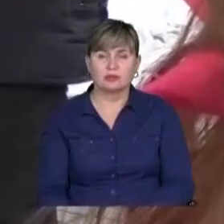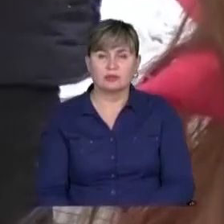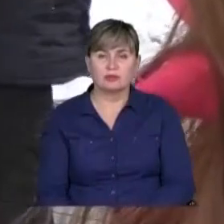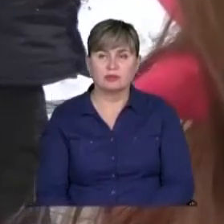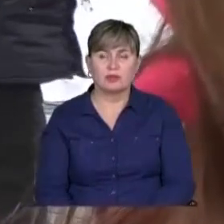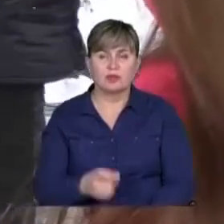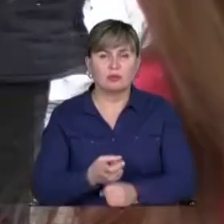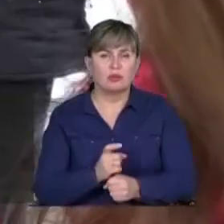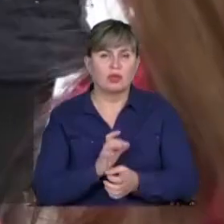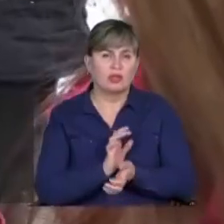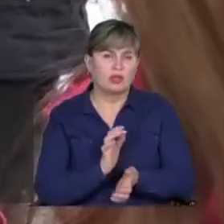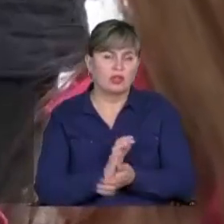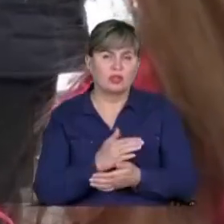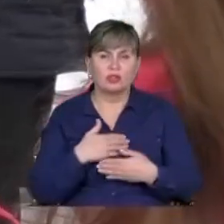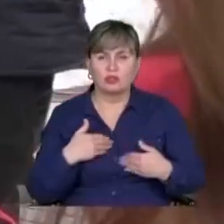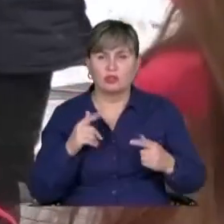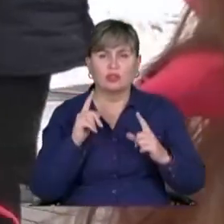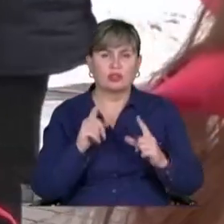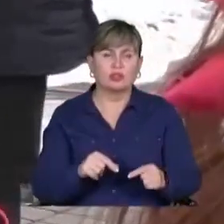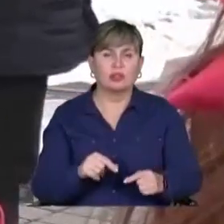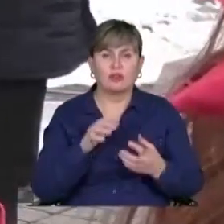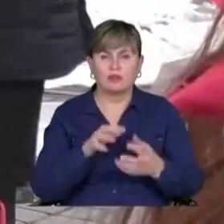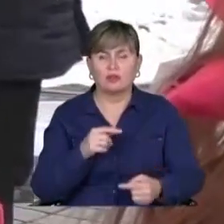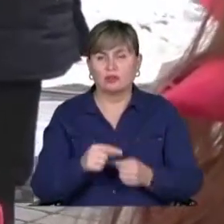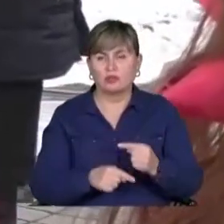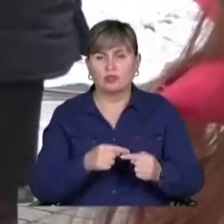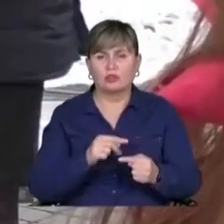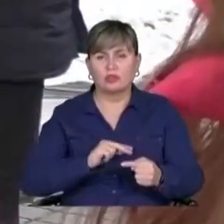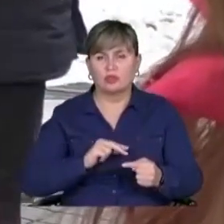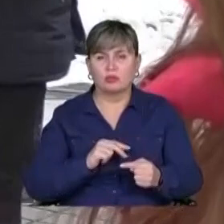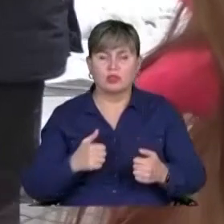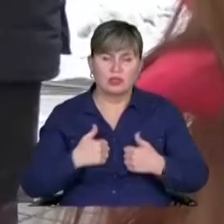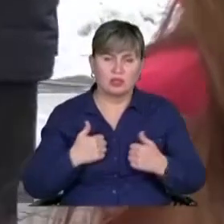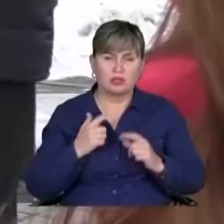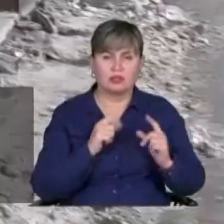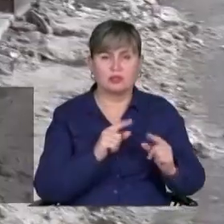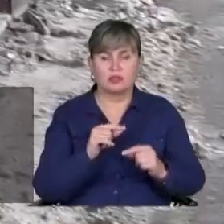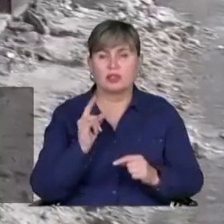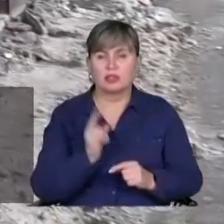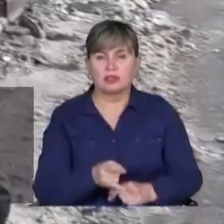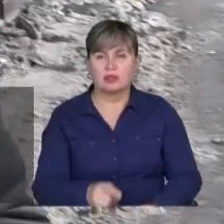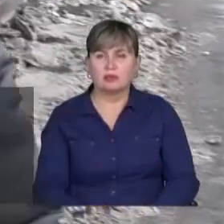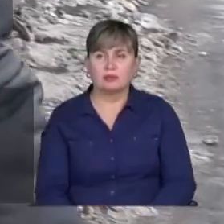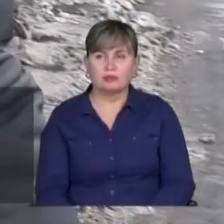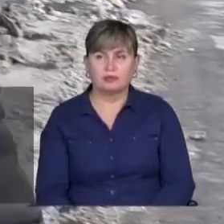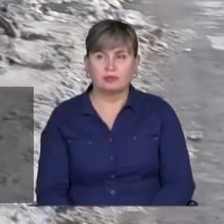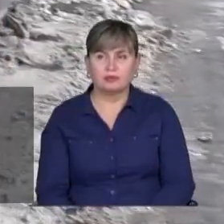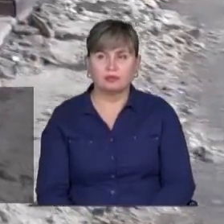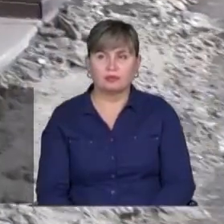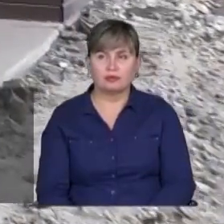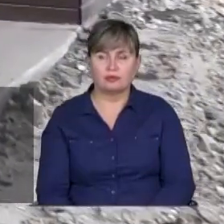Там очень грязно, не хочется даже ехать. Автобусы через один работают. Стараюсь передвигаться на такси.